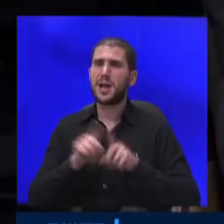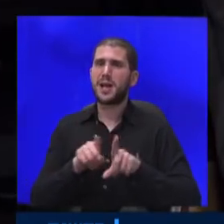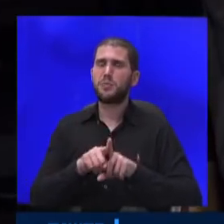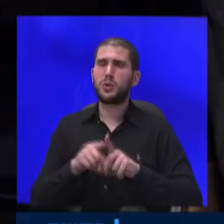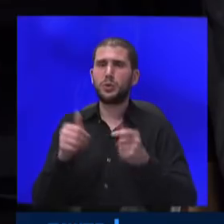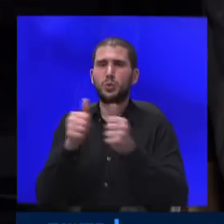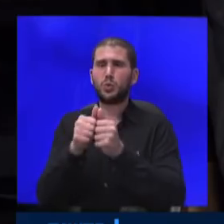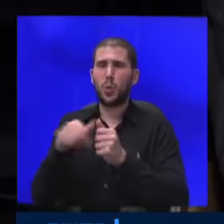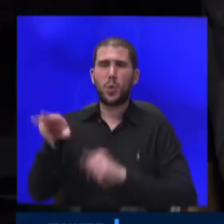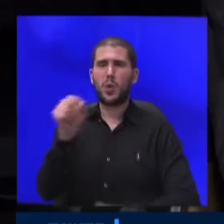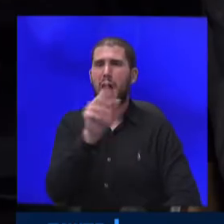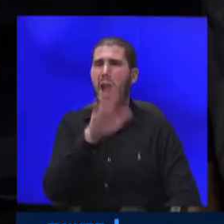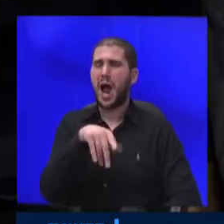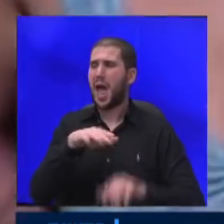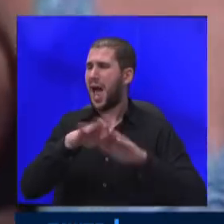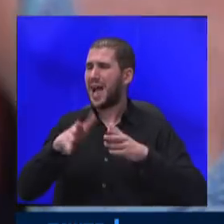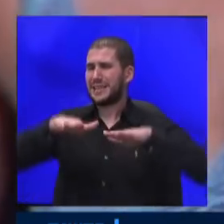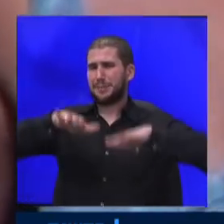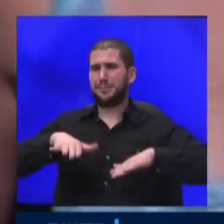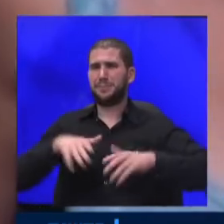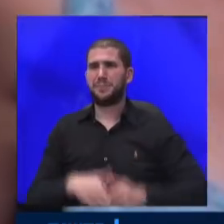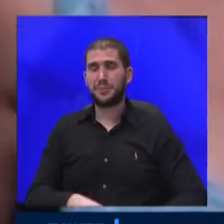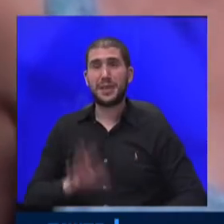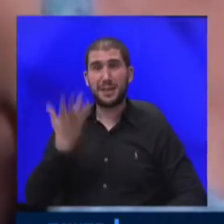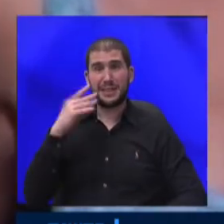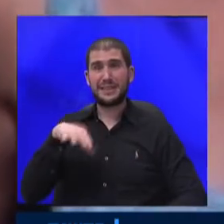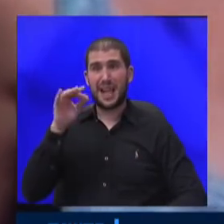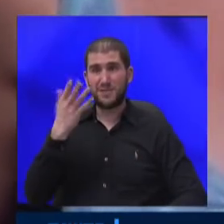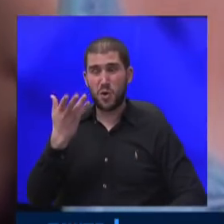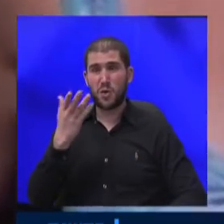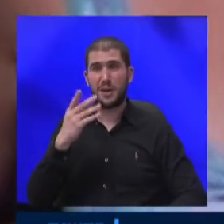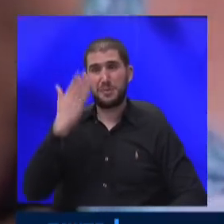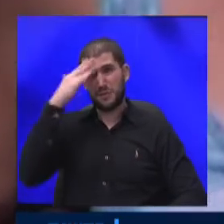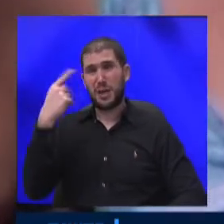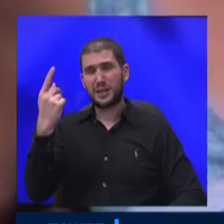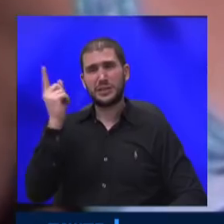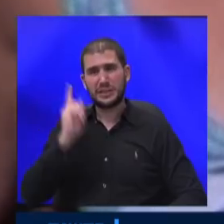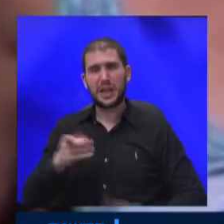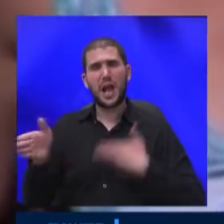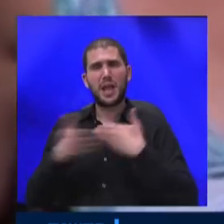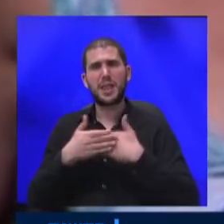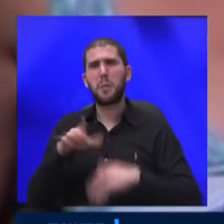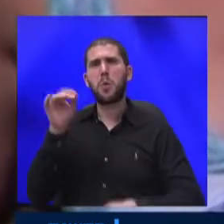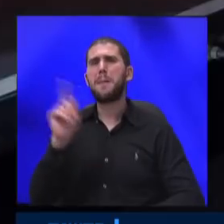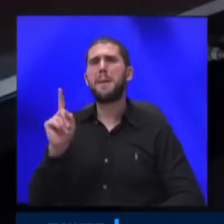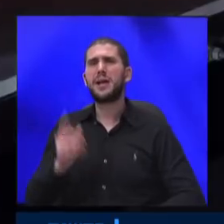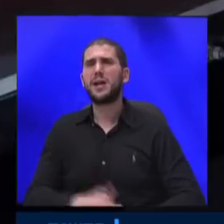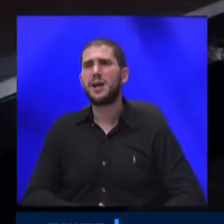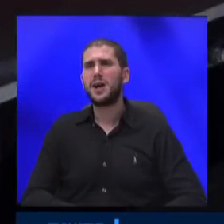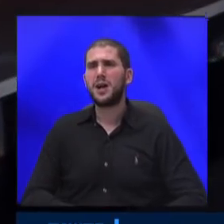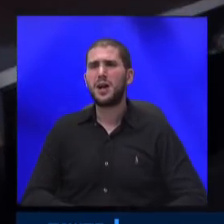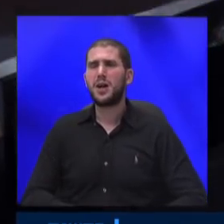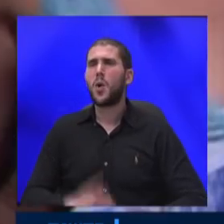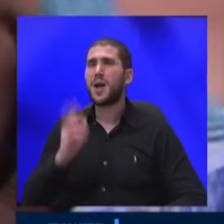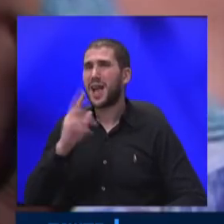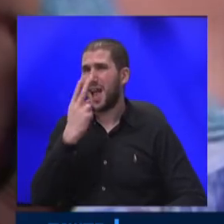של זוג על ארגזים. טוב, אם היית צריך לבחור סלבריטאית אחת שהיית צריך להתחתן איתה, במי היית בוחר? רואי, אתה